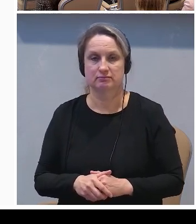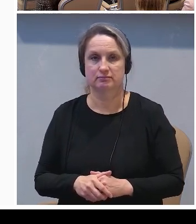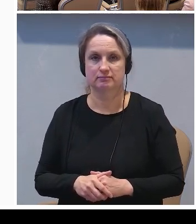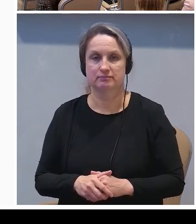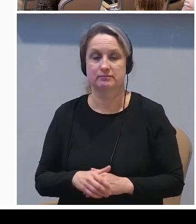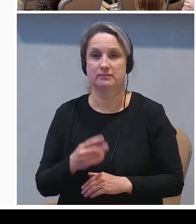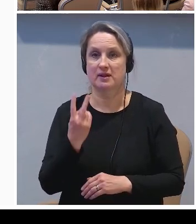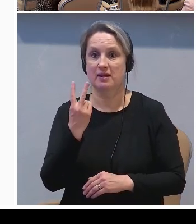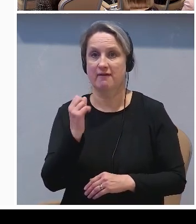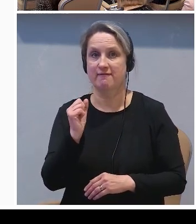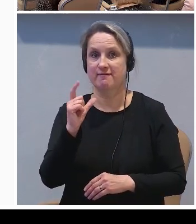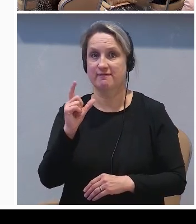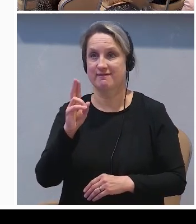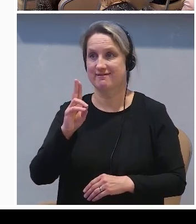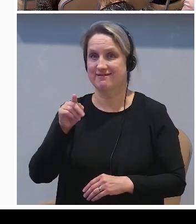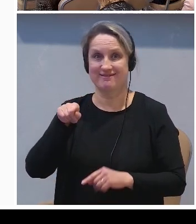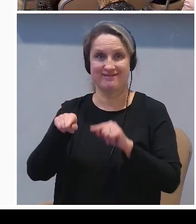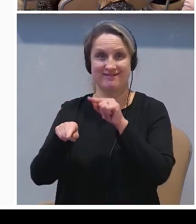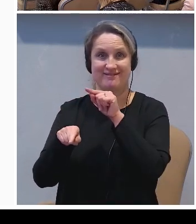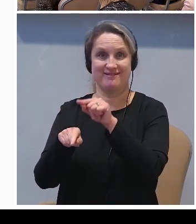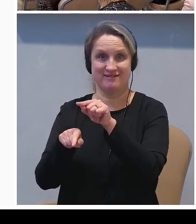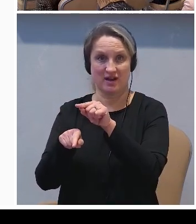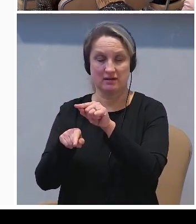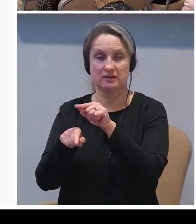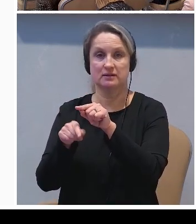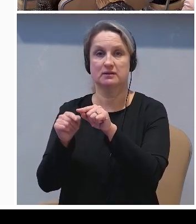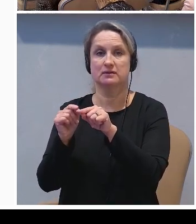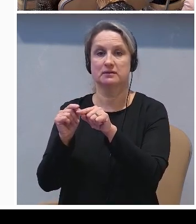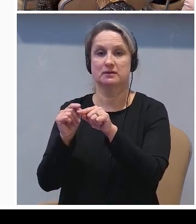mis viib selle